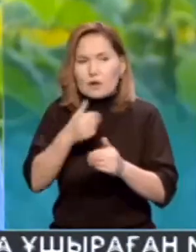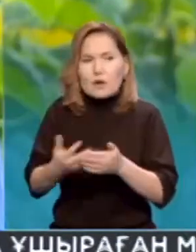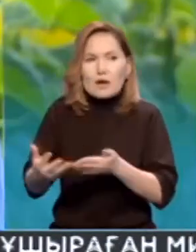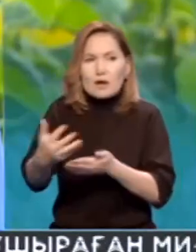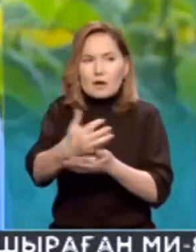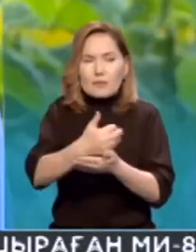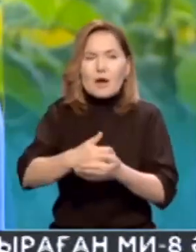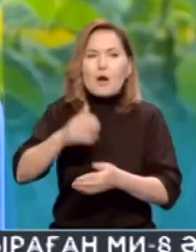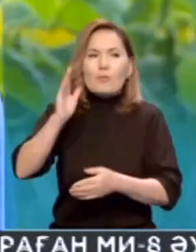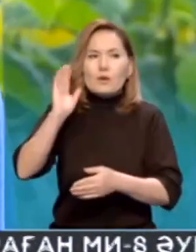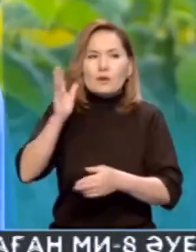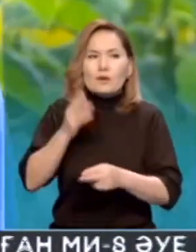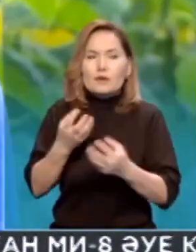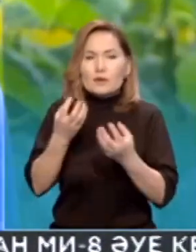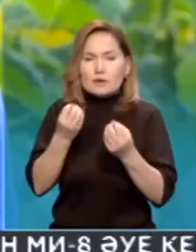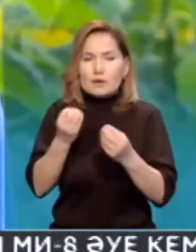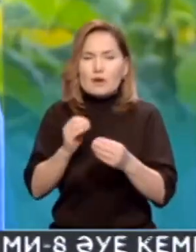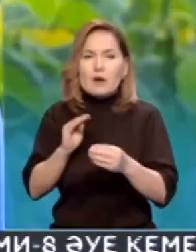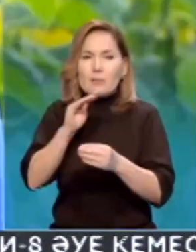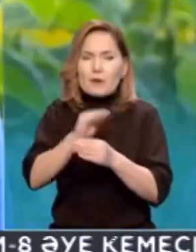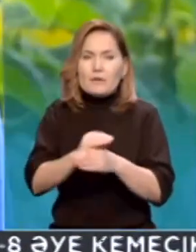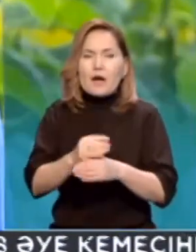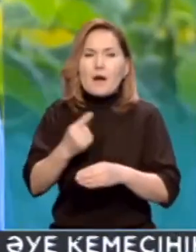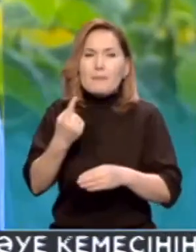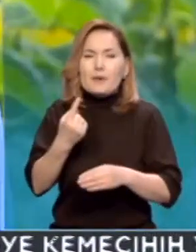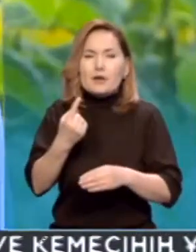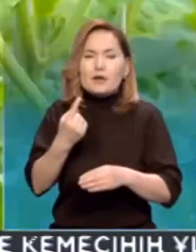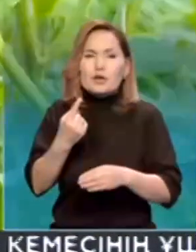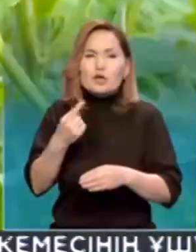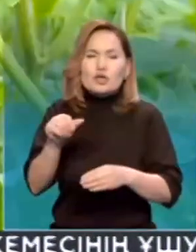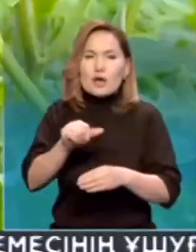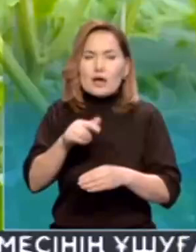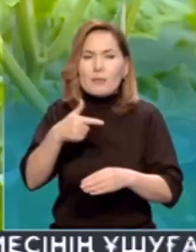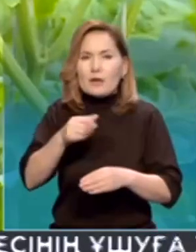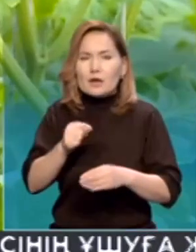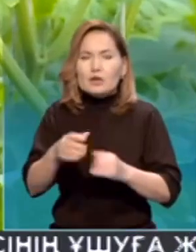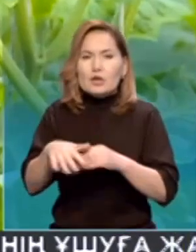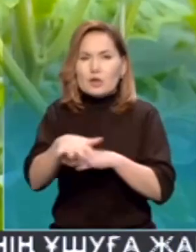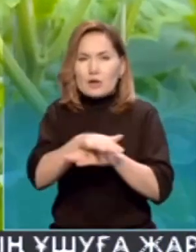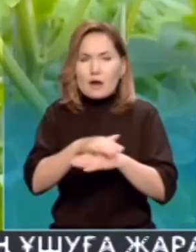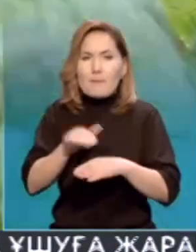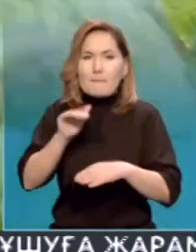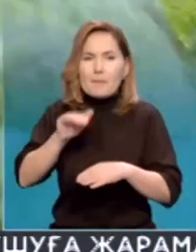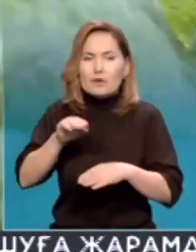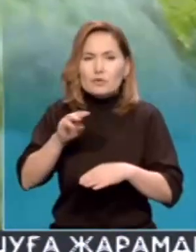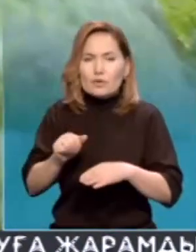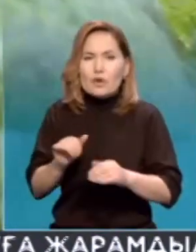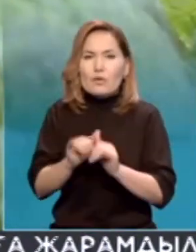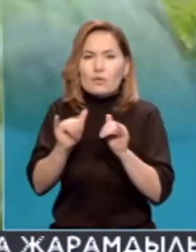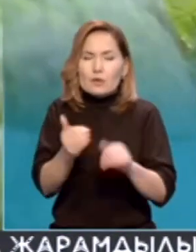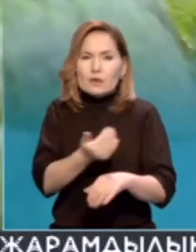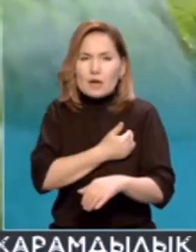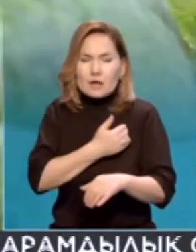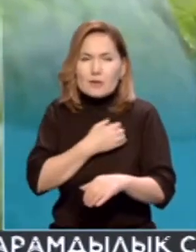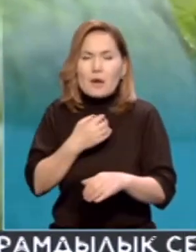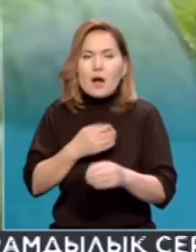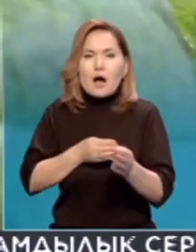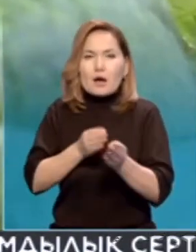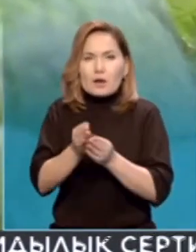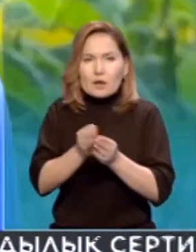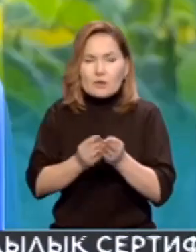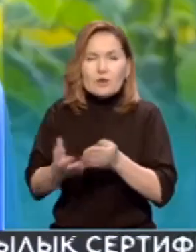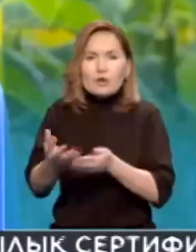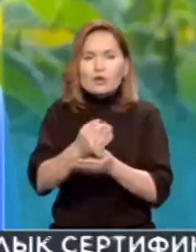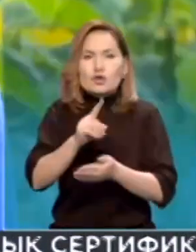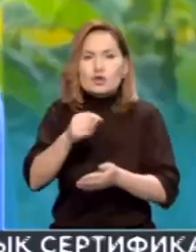Келешекте тағы 1,5 гектар қосып 1000 тоннаға дейін жеткіземіз деген планымызда бар. Біз 150 миллион